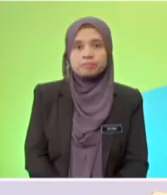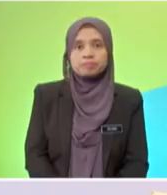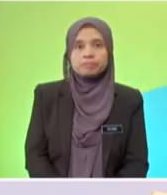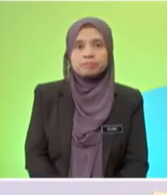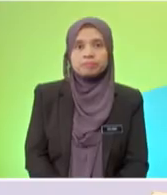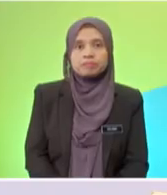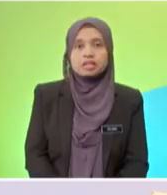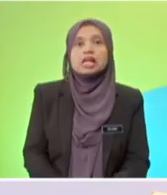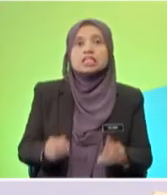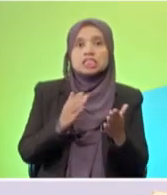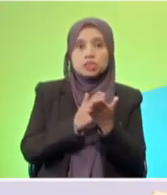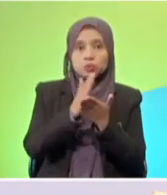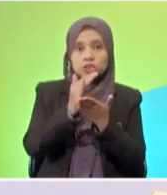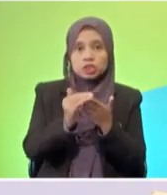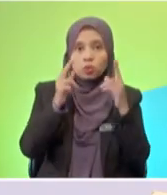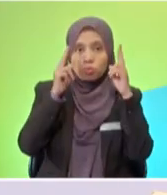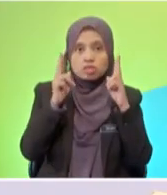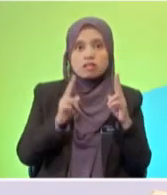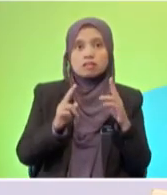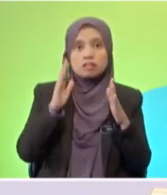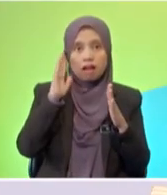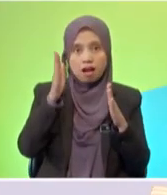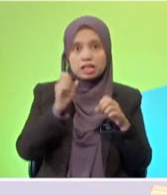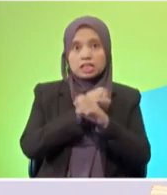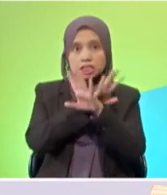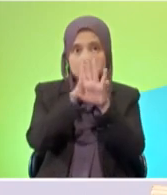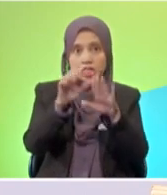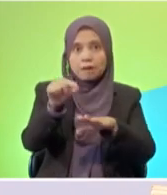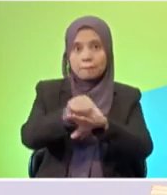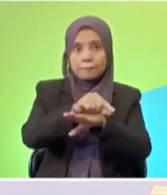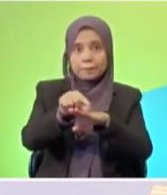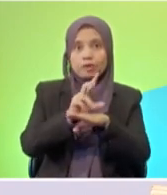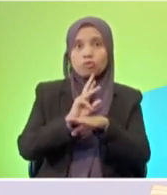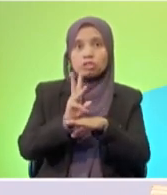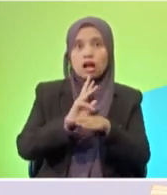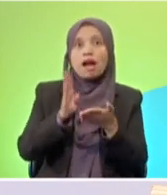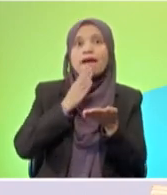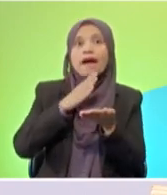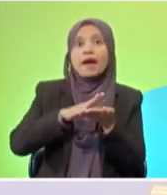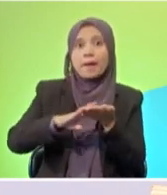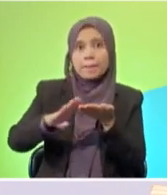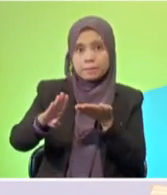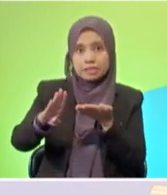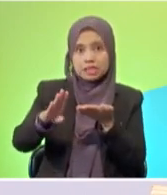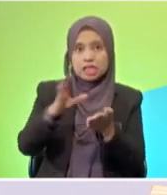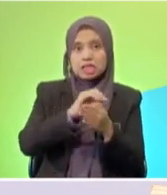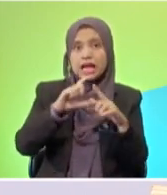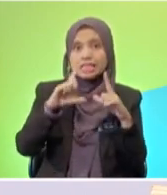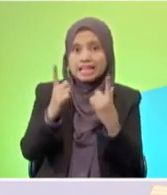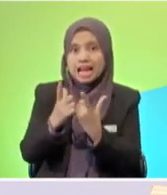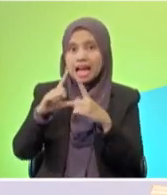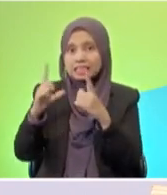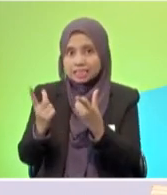Oke seterusnya Sasa akan menjelaskan penggunaan air mutlak dan yang terakhir mengklasifikasikan